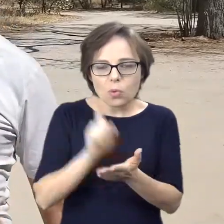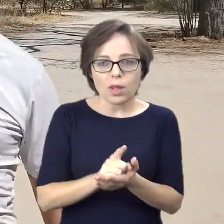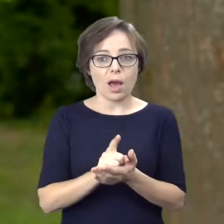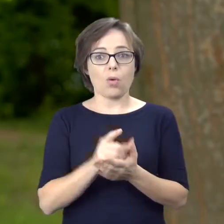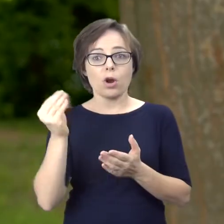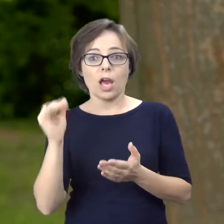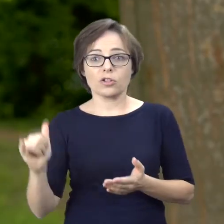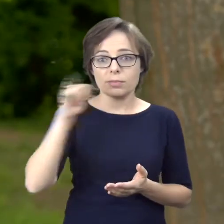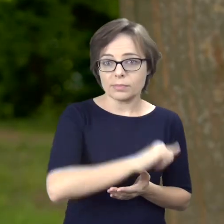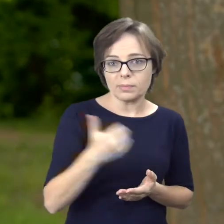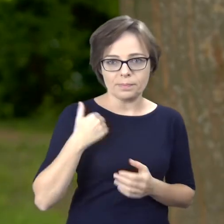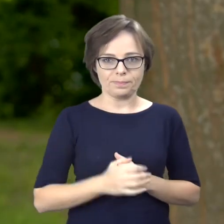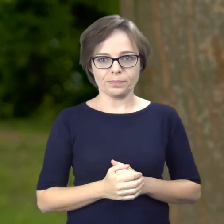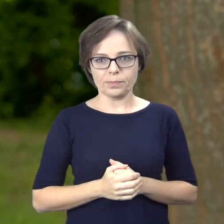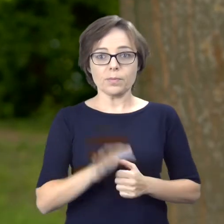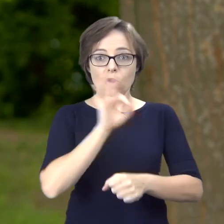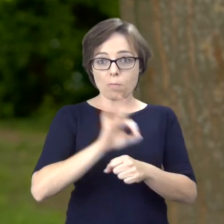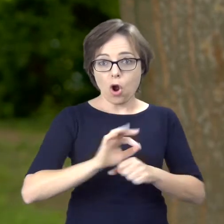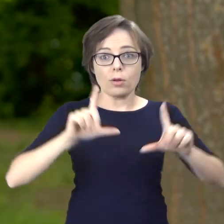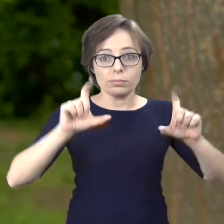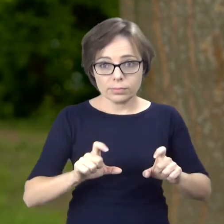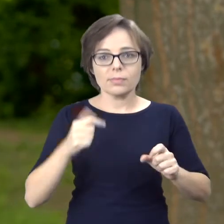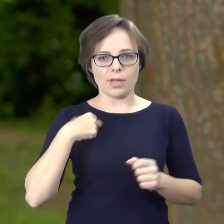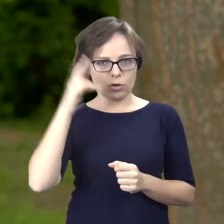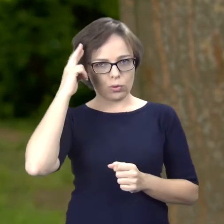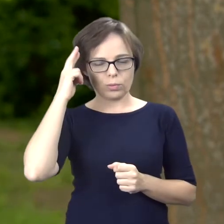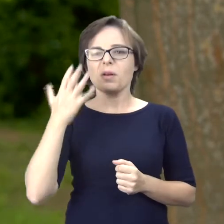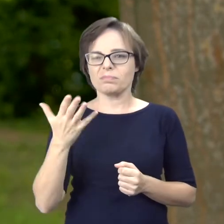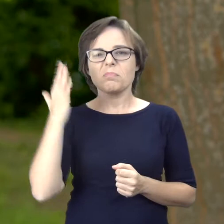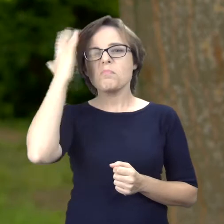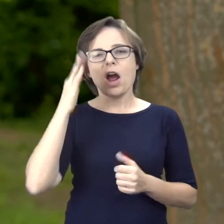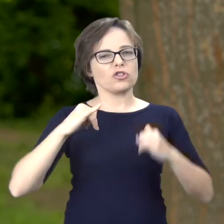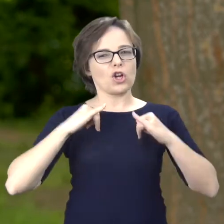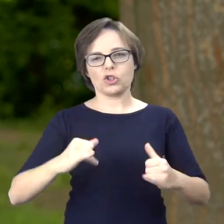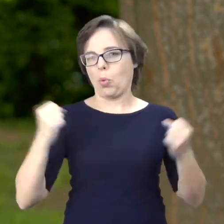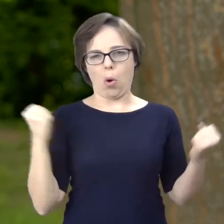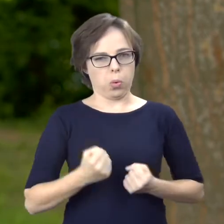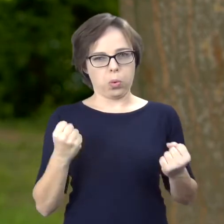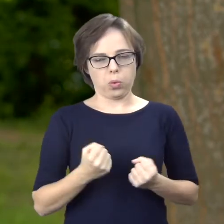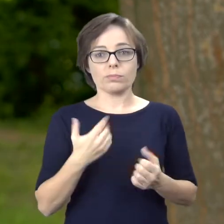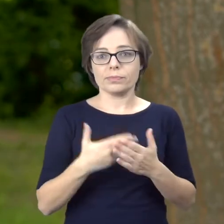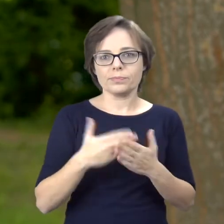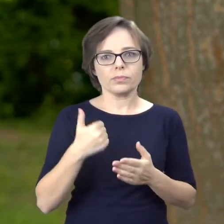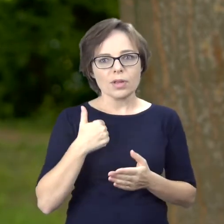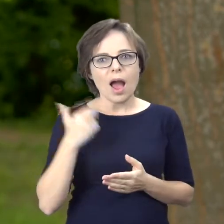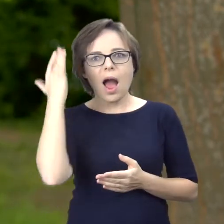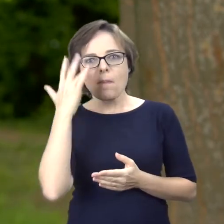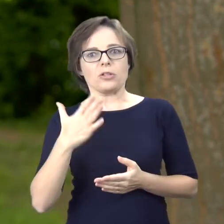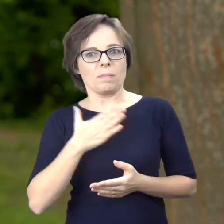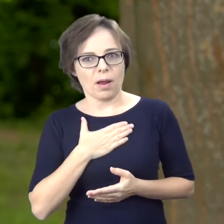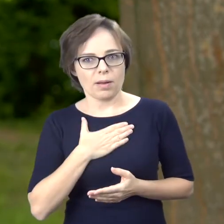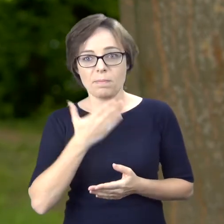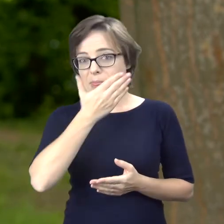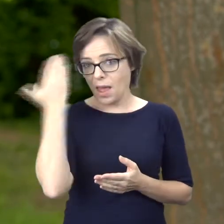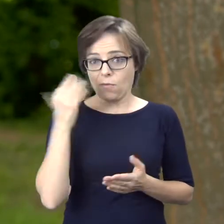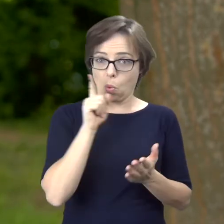nimi przelecieć. W momencie, kiedy powstał ten projekt, to zrozumiałem, że siła marzeń jest naprawdę wielka, bo miałem wielkie marzenie, nie wiedziałem, czy to się